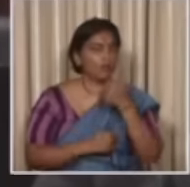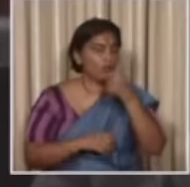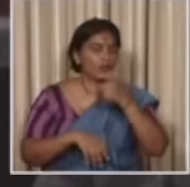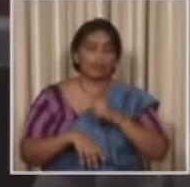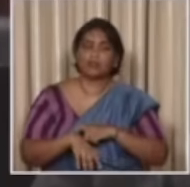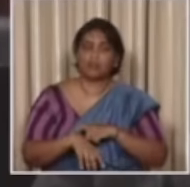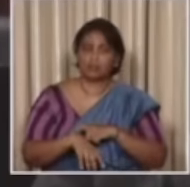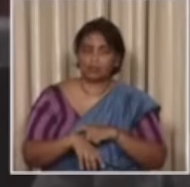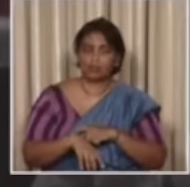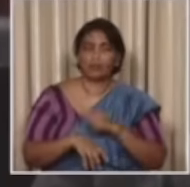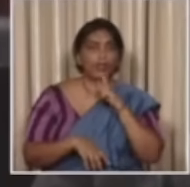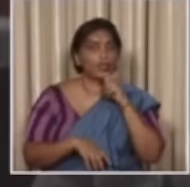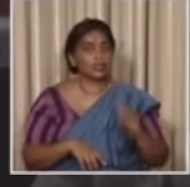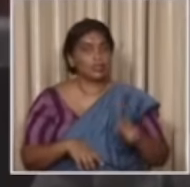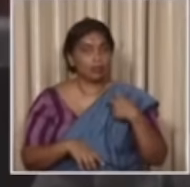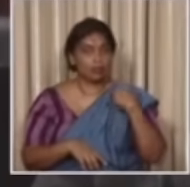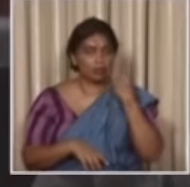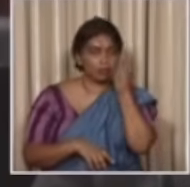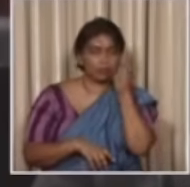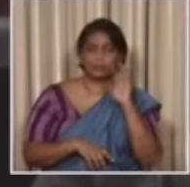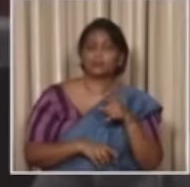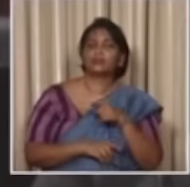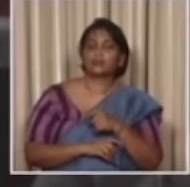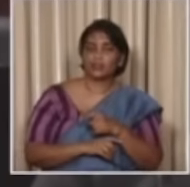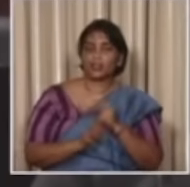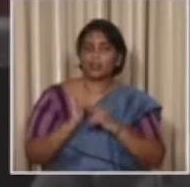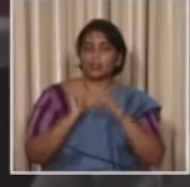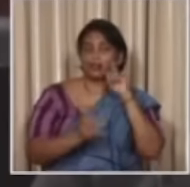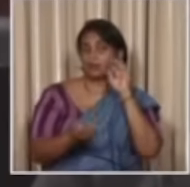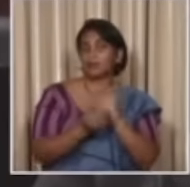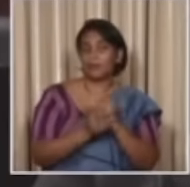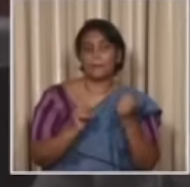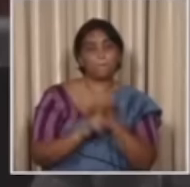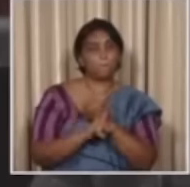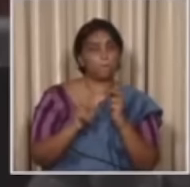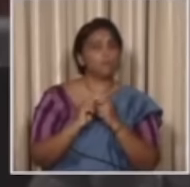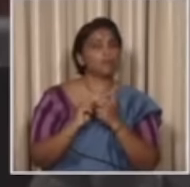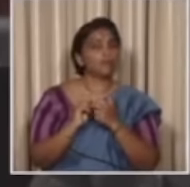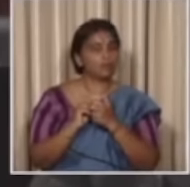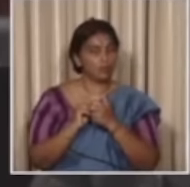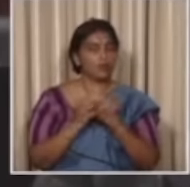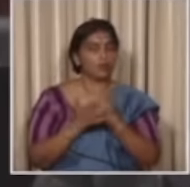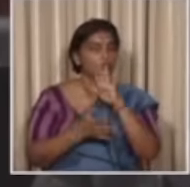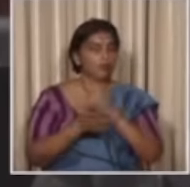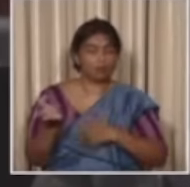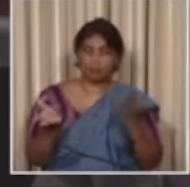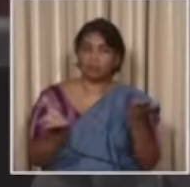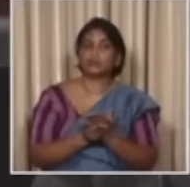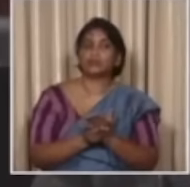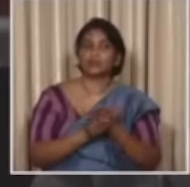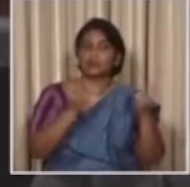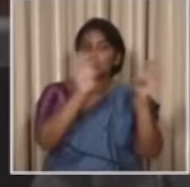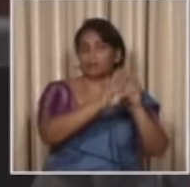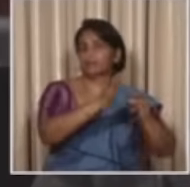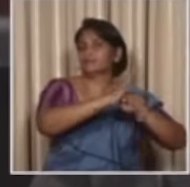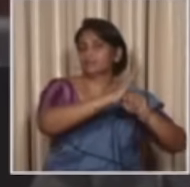වෙලාවට මහේස්ත්‍රාත්තුමිය මොලේ කල්පනා කරලා මේක ජාතික ආරක්ෂාවට බලපාන කාරණයක් කියලා ලිපි ගොනුව සේප්පුවක